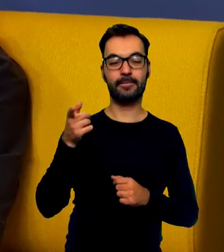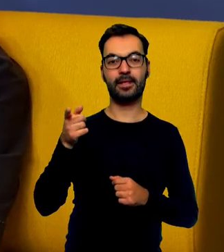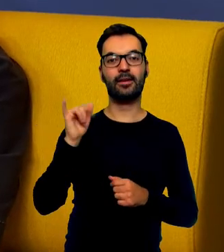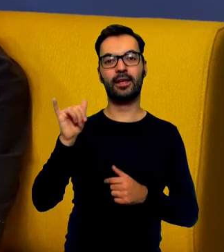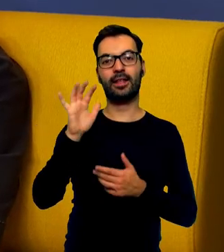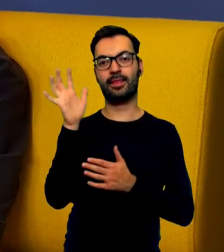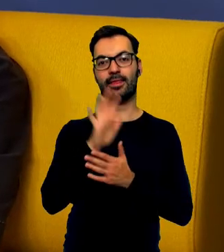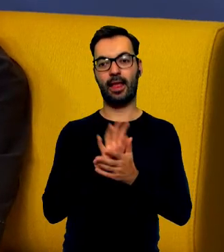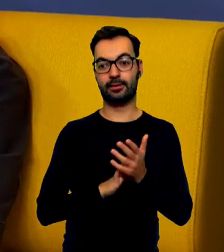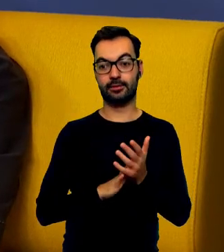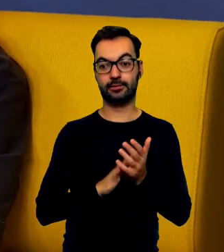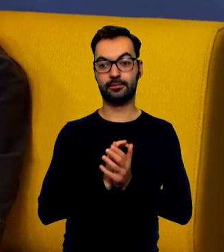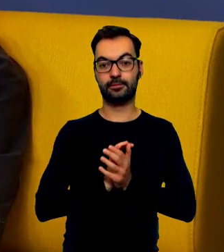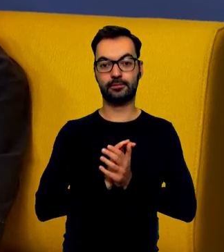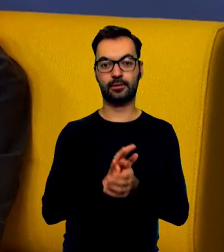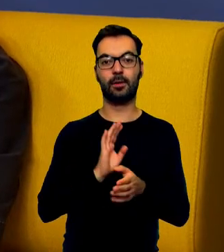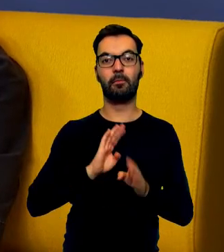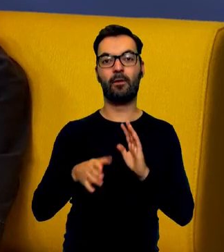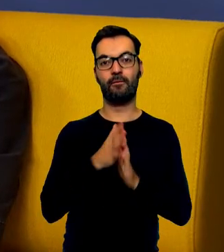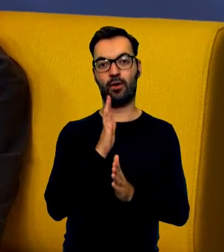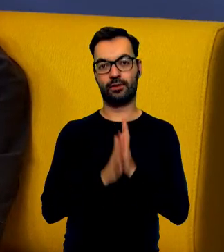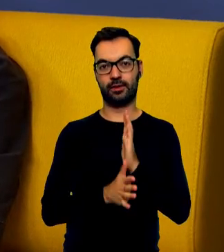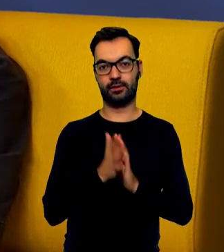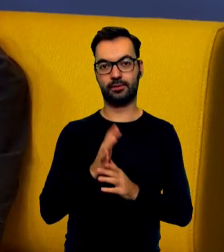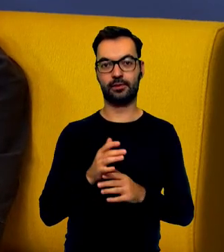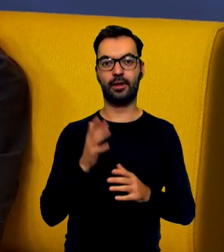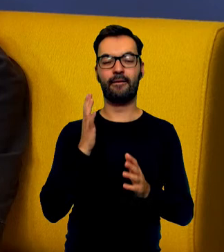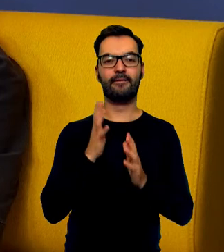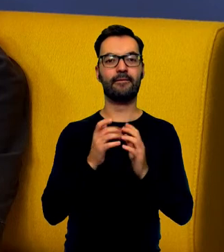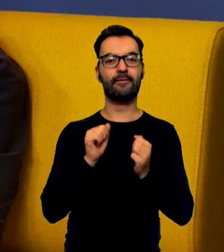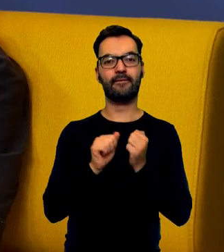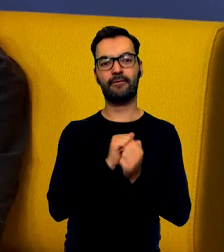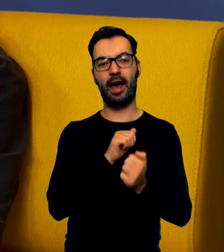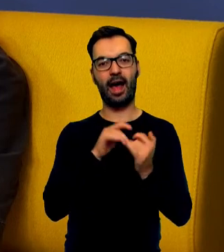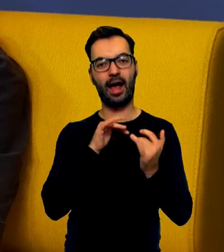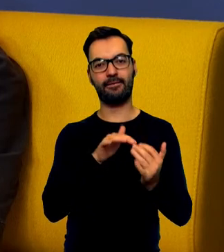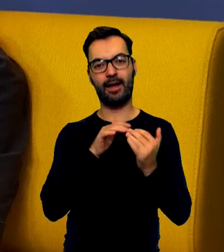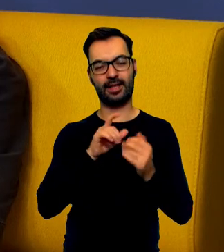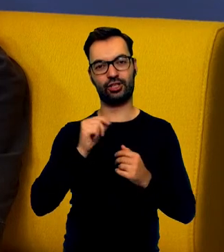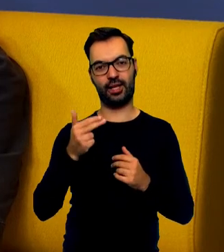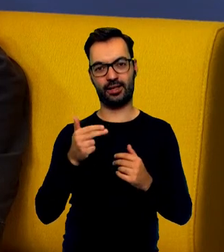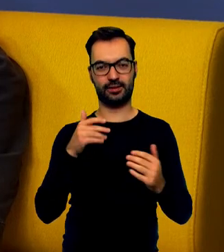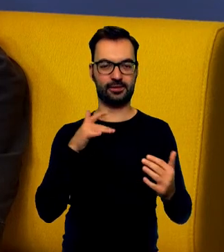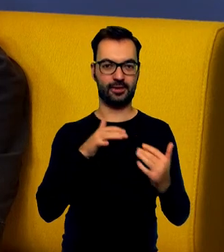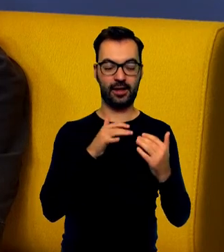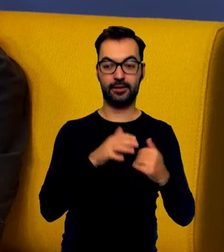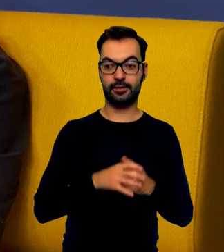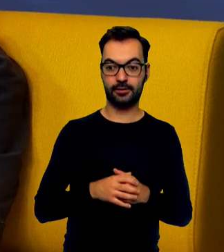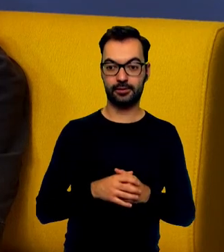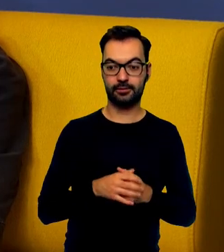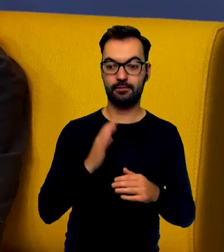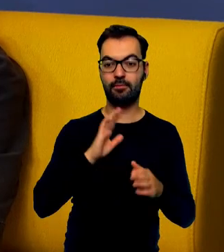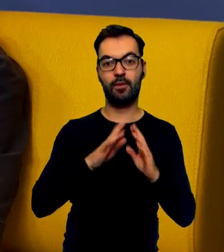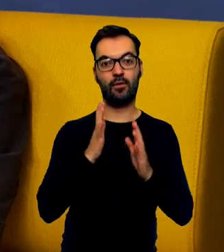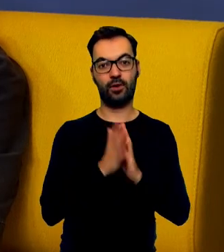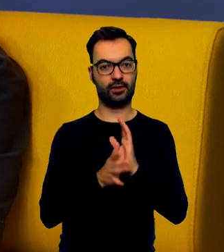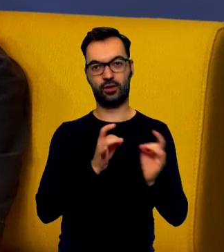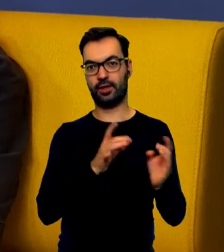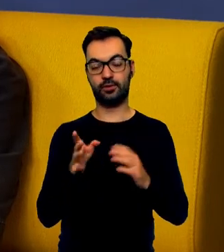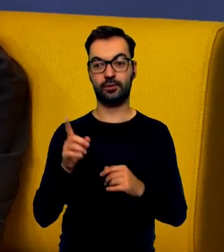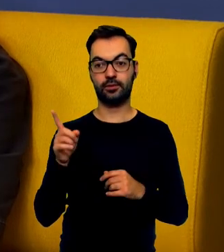jego tekst opublikowany po wojnie, Walka z cieniem się nazywa, bezpośrednio po wojnie, w którym